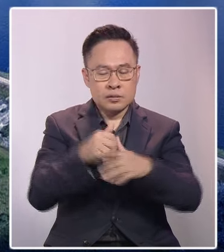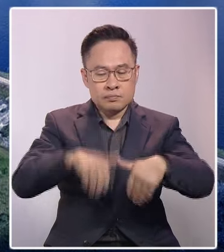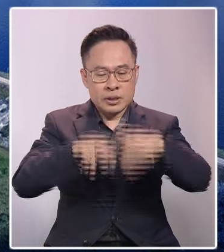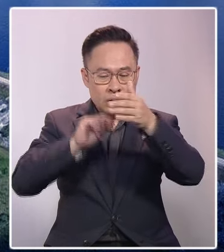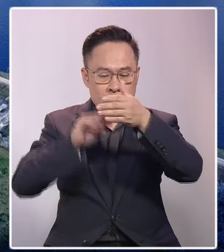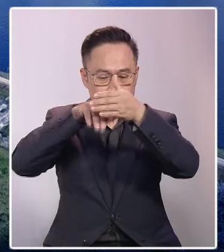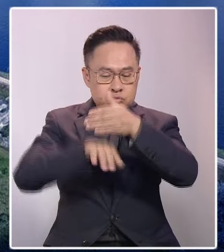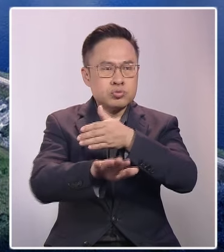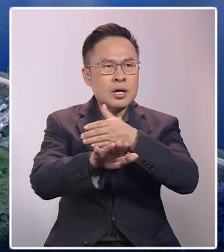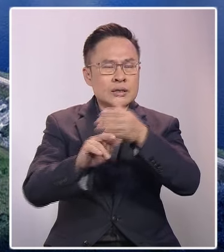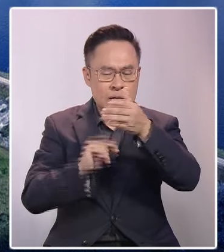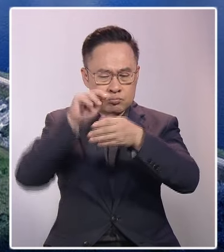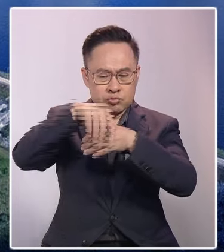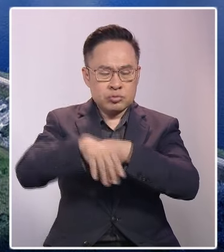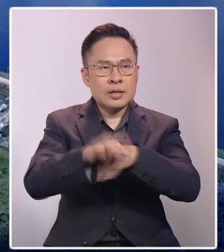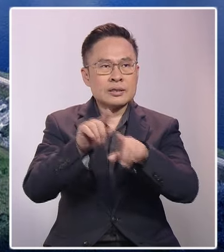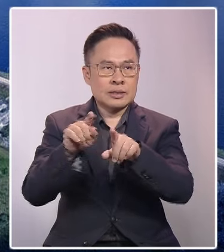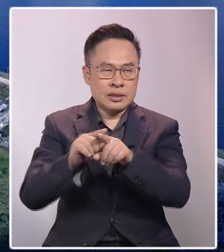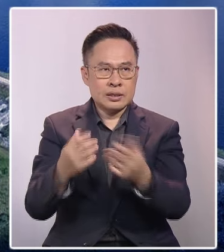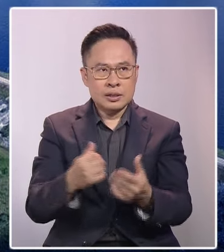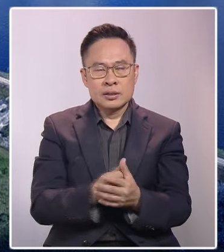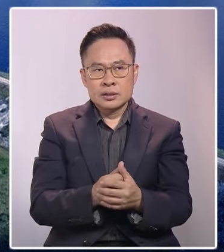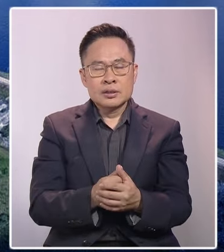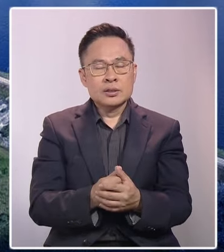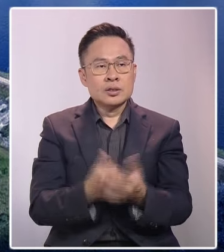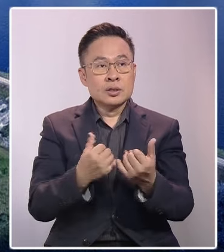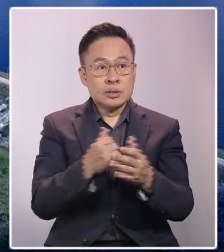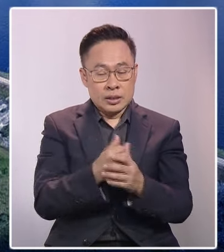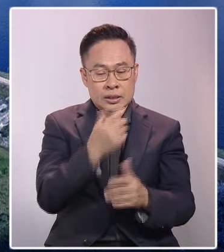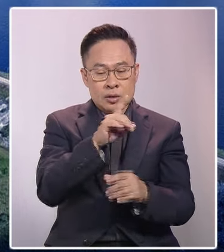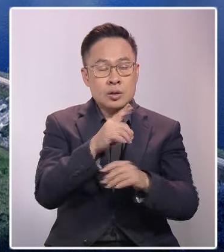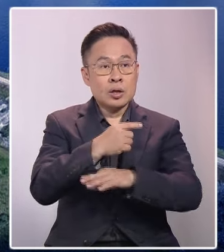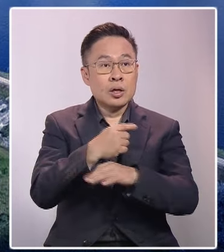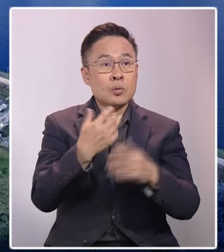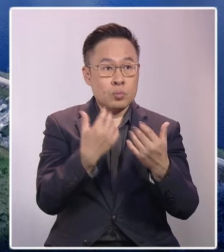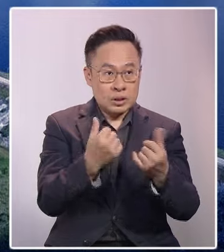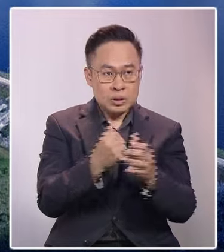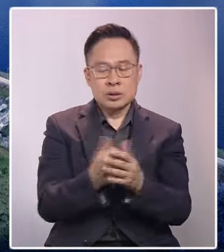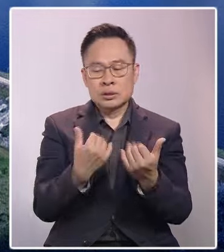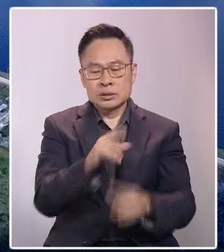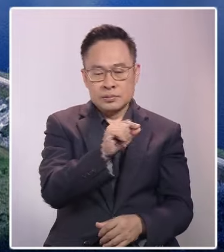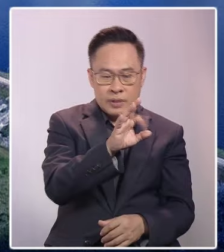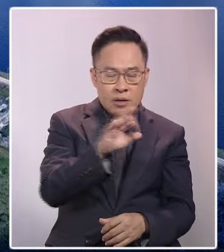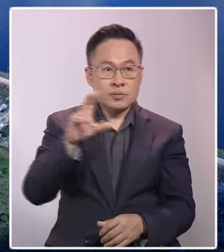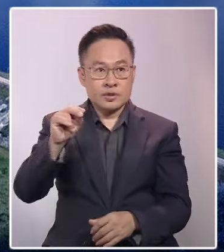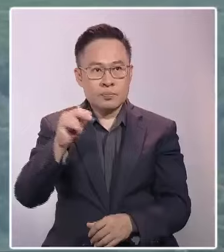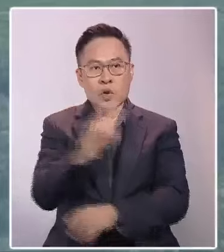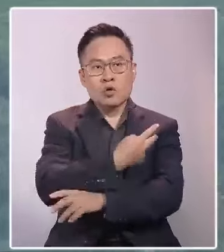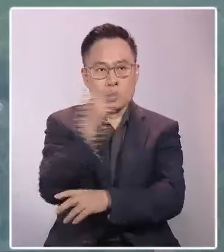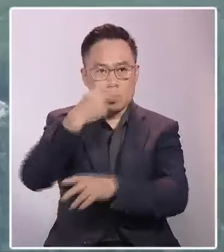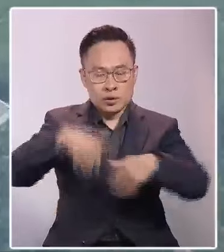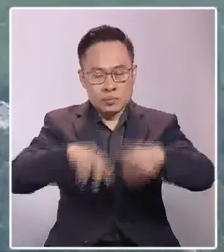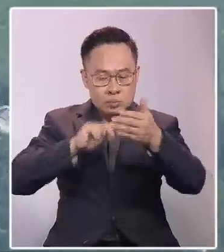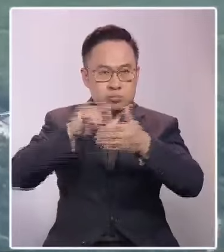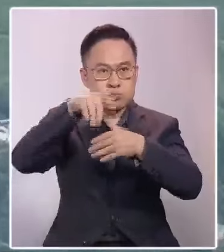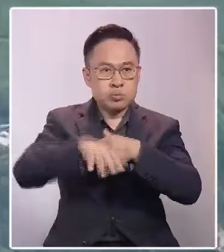ระบายน้ำในอัตรา 110ลูกบาทเมตรต่อวินาทียาวไปจนถึงวันที่ 30กันยายนก็คือวันรุ่งนี้ในช่วง